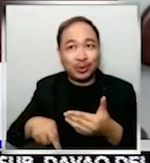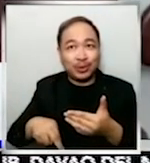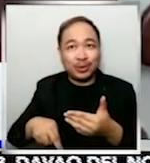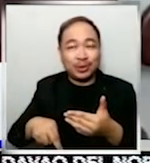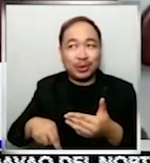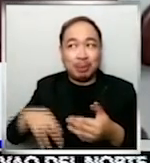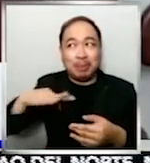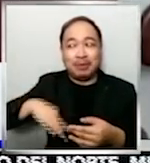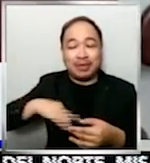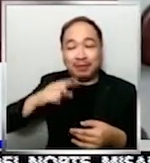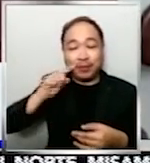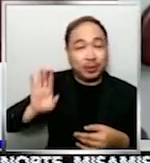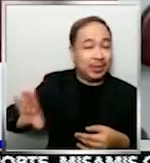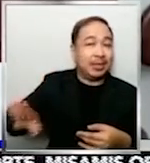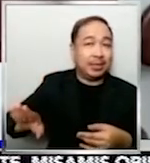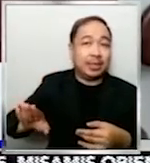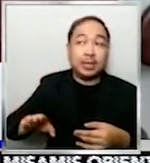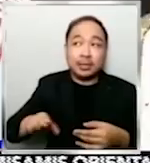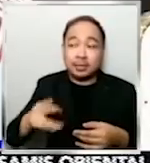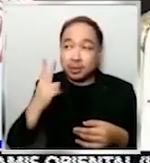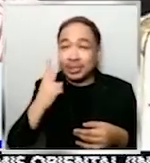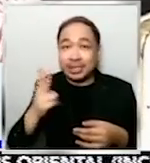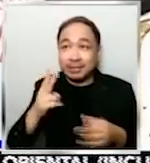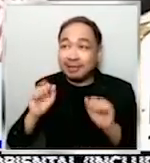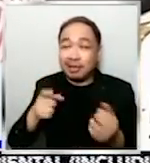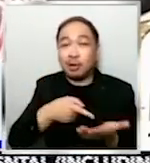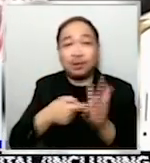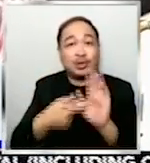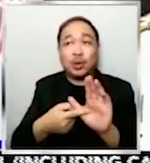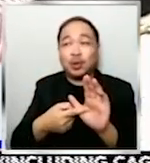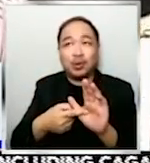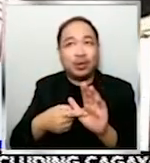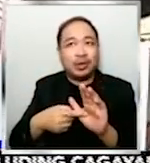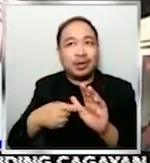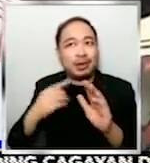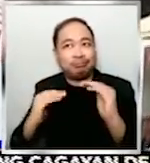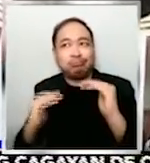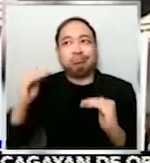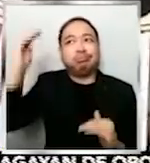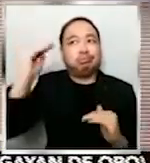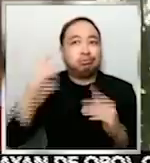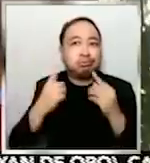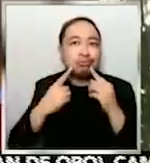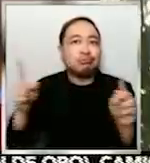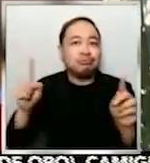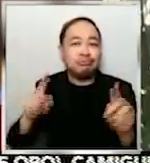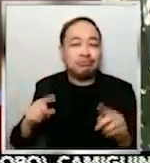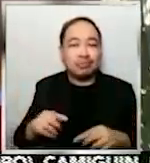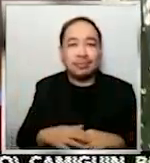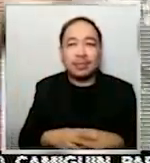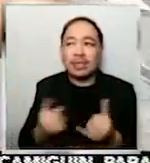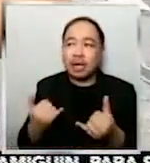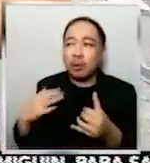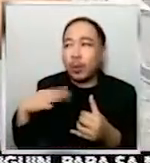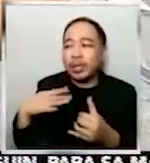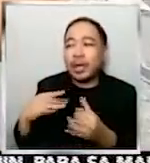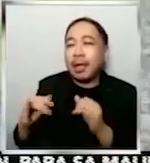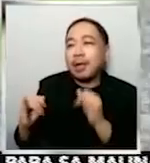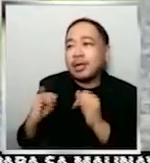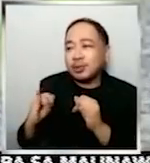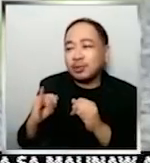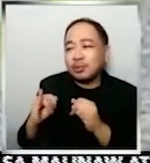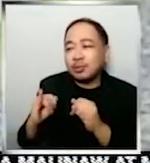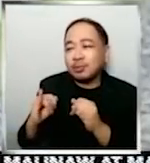be a landslide victory for him. Kinukuha pa namin ang panig ni Marcos. Salima Refran, June